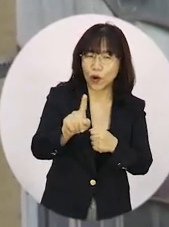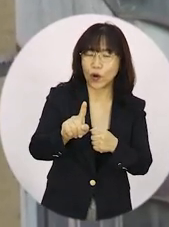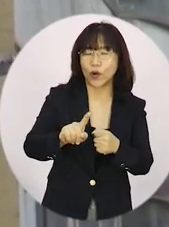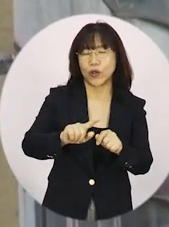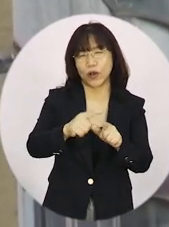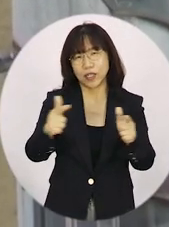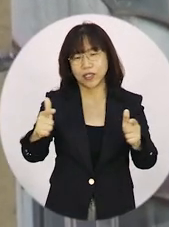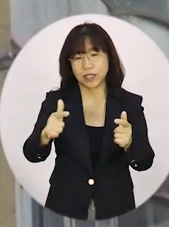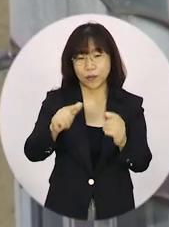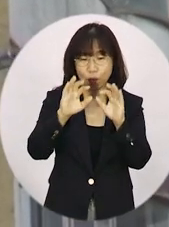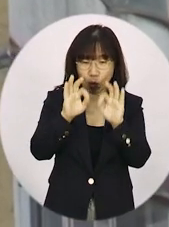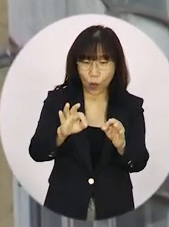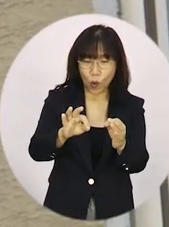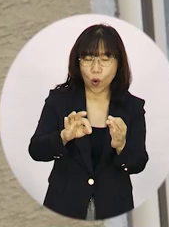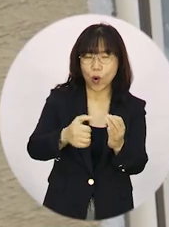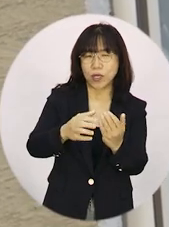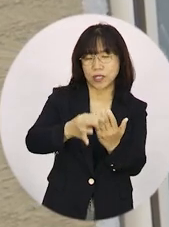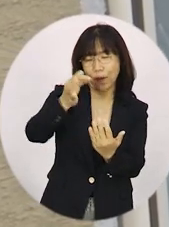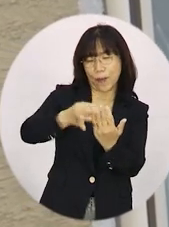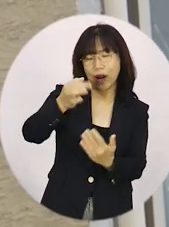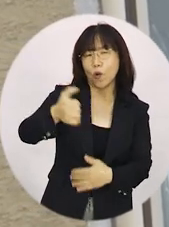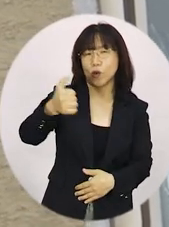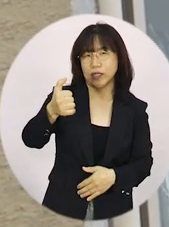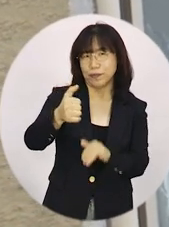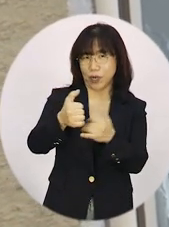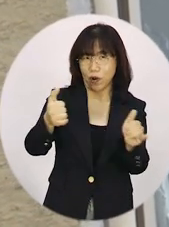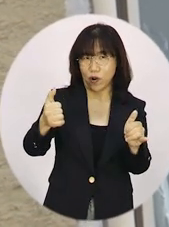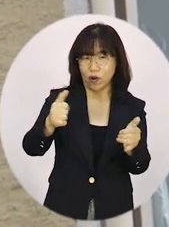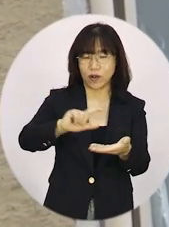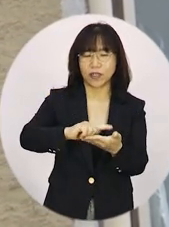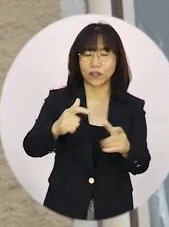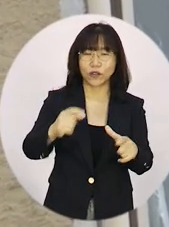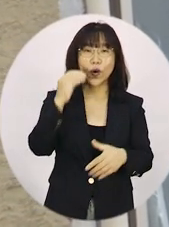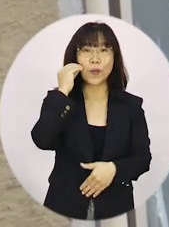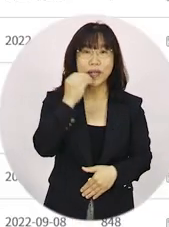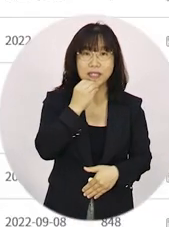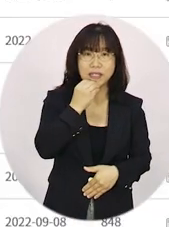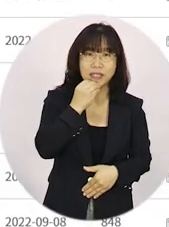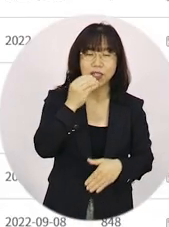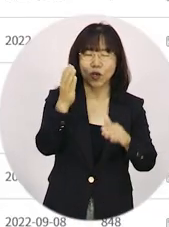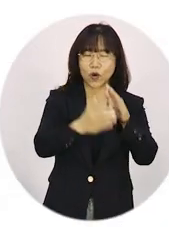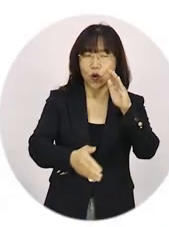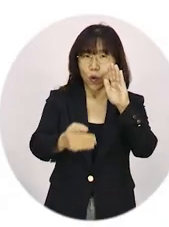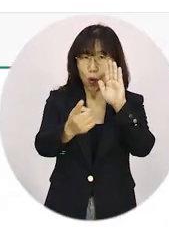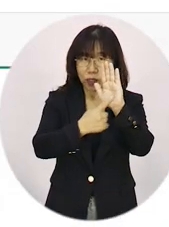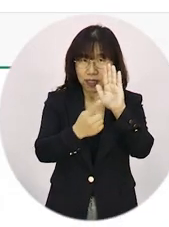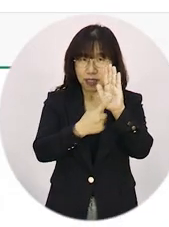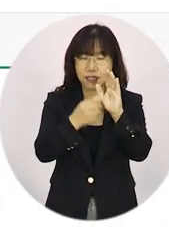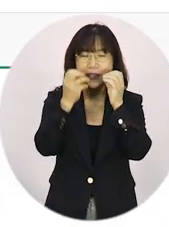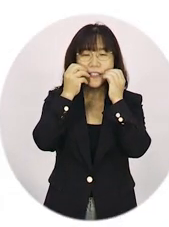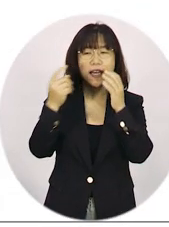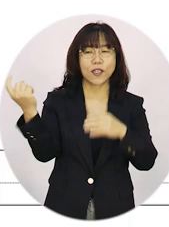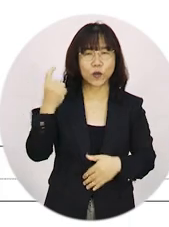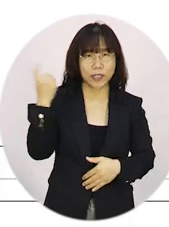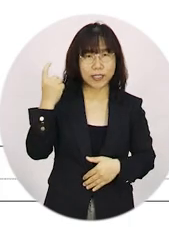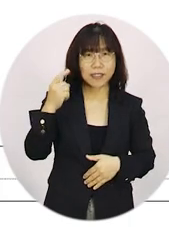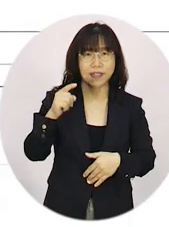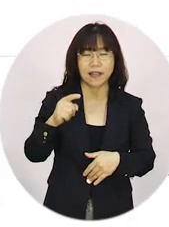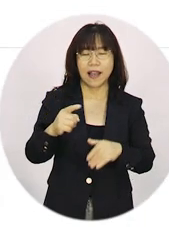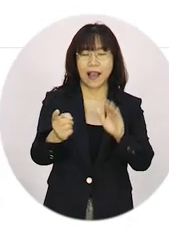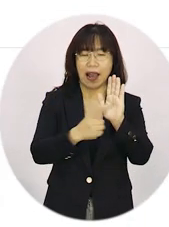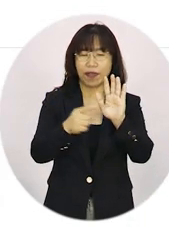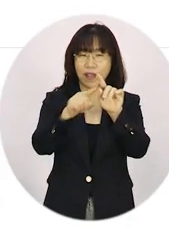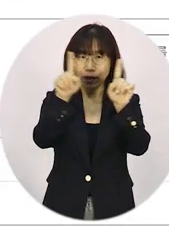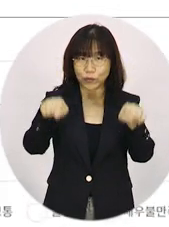고려해 50명을 선발할 예정입니다 신청은 강서구청 홈페이지 공지 새소식에 있는 안내문을